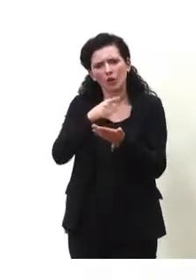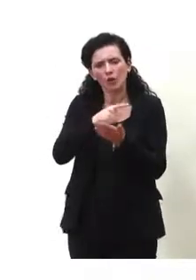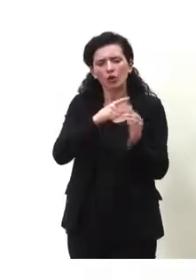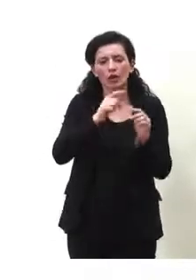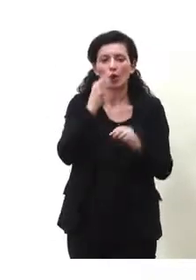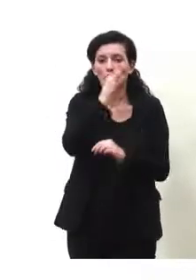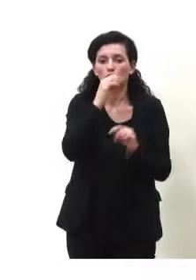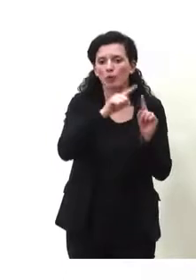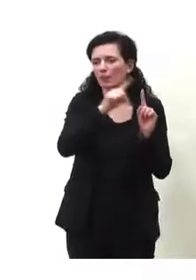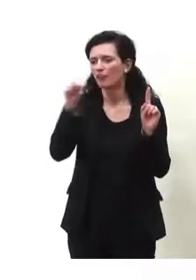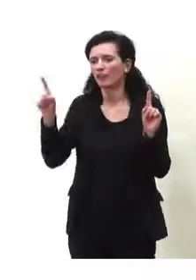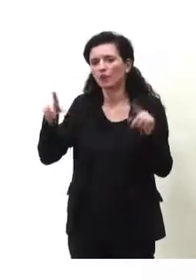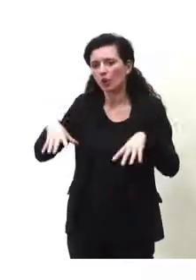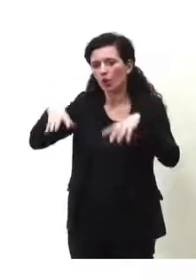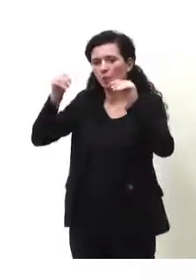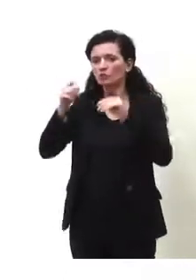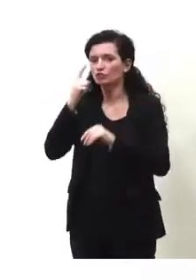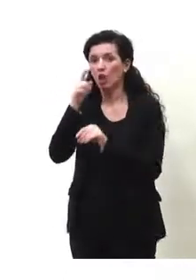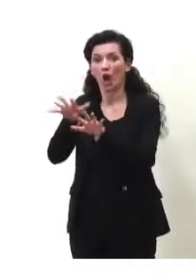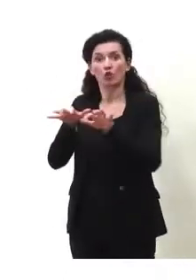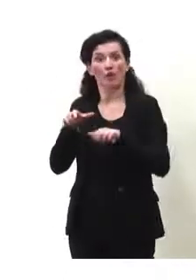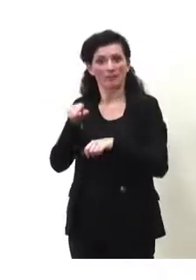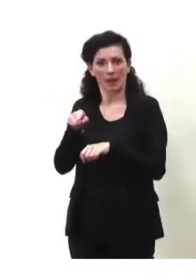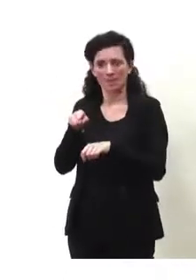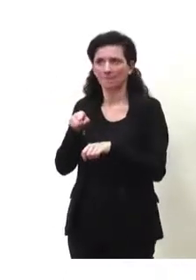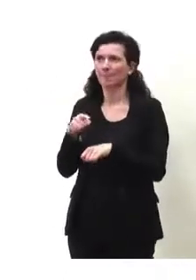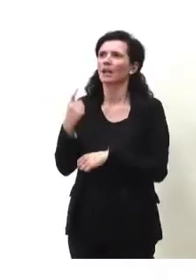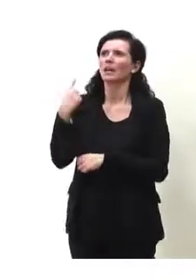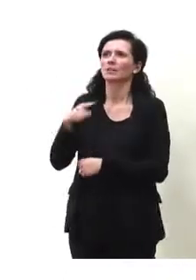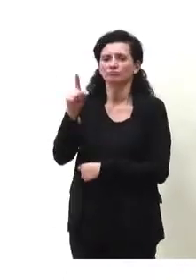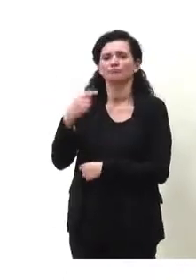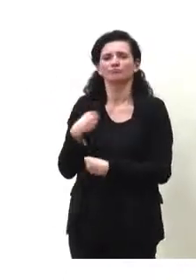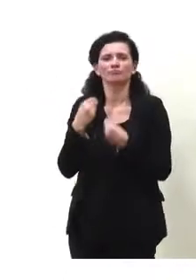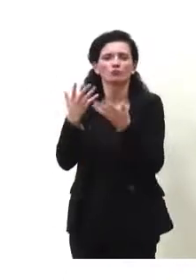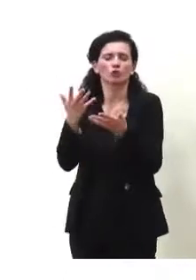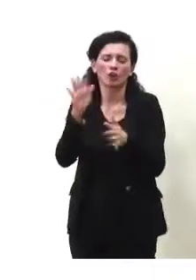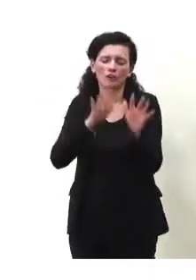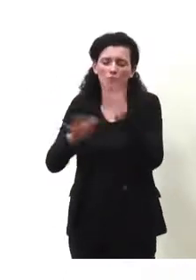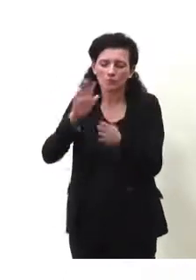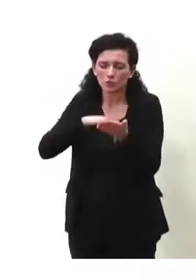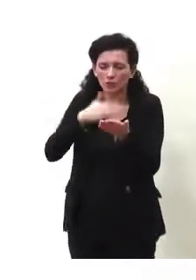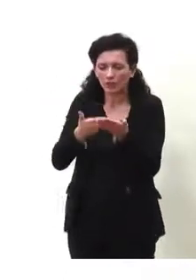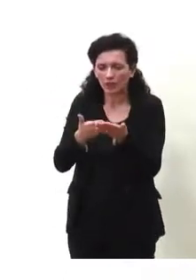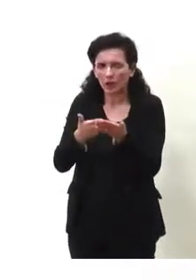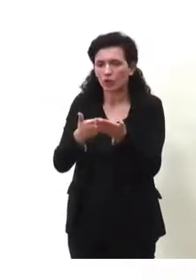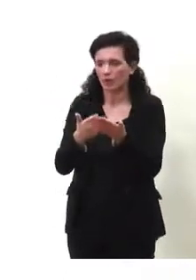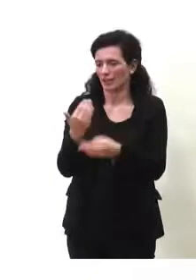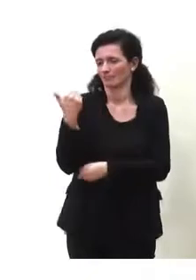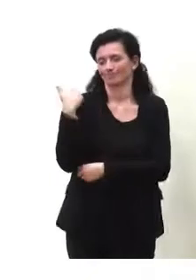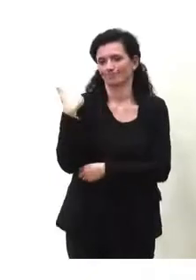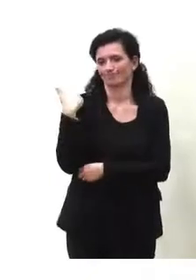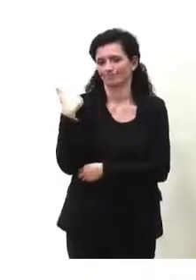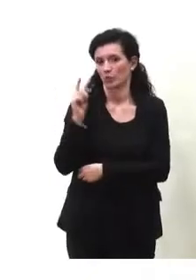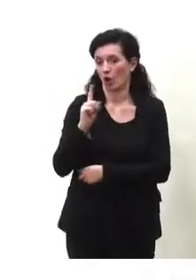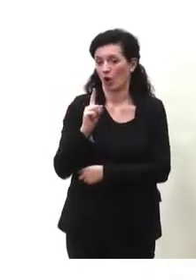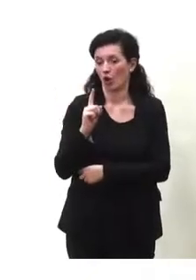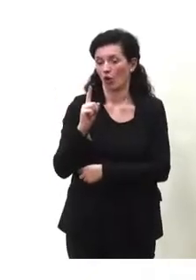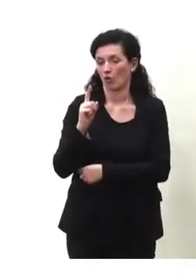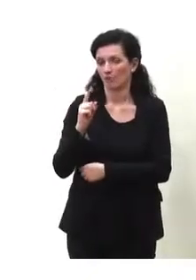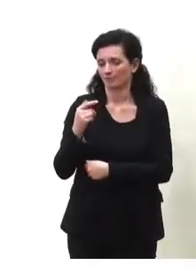inizio novembre. Anche qua, come prima, vi devo dare le stime un passo indietro nel tempo e non quelle più recenti, per ovvi motivi.